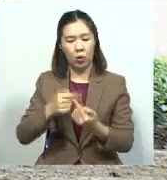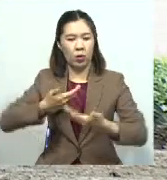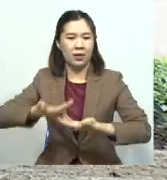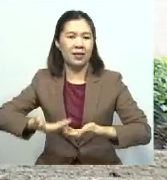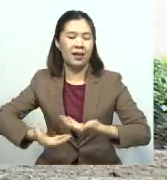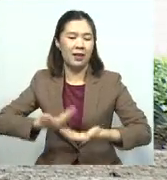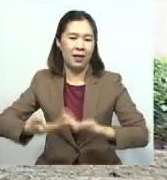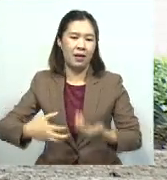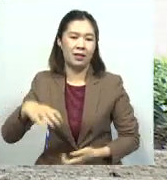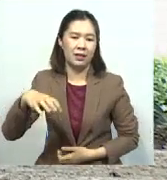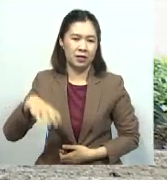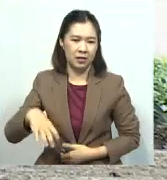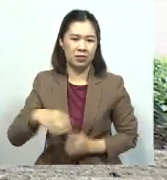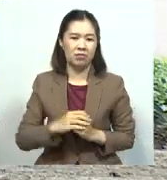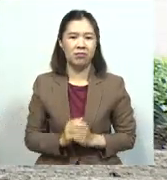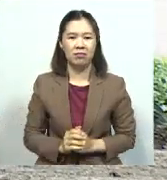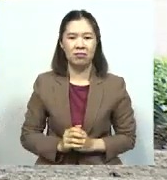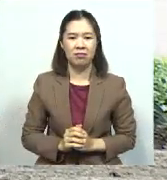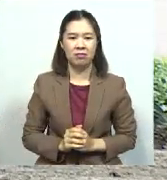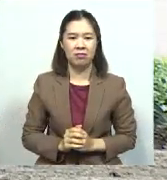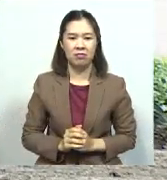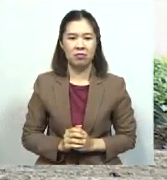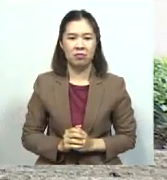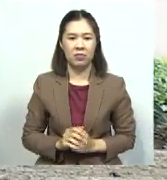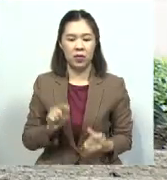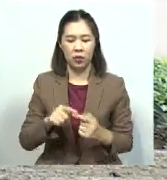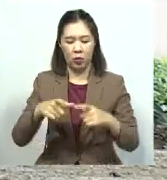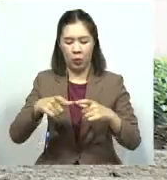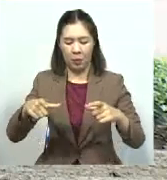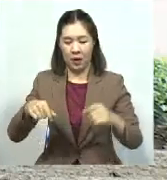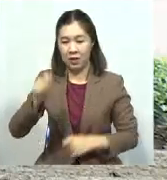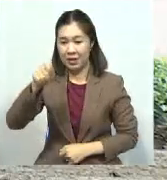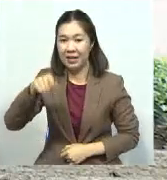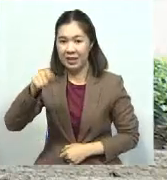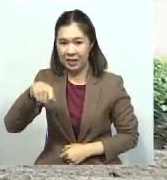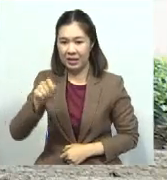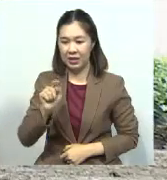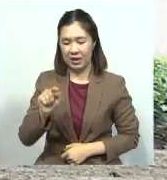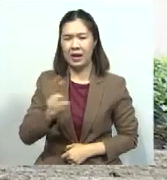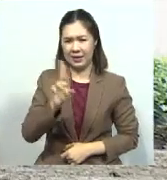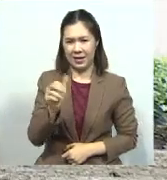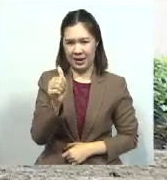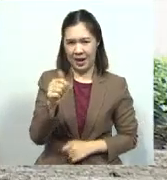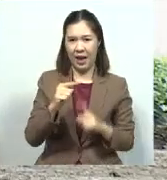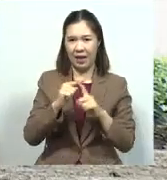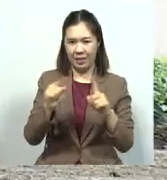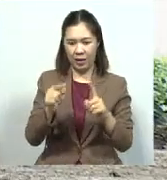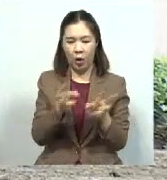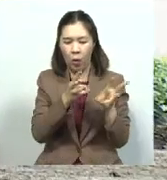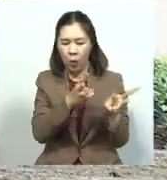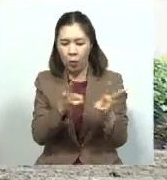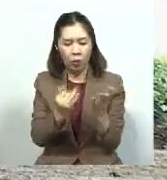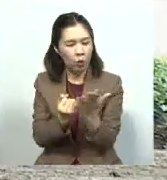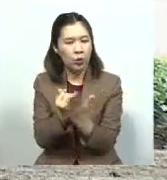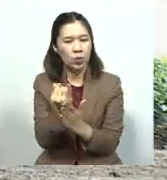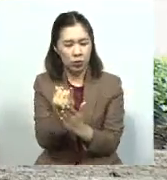รู้เท่าทันการตลาดอย ่ าตกเป็นเหยื่อของการตลาดอย่างนี้บัตรเครดิตเนี่ยใช้ได้จริงๆบัตรเครดิตใช้ได้แต่ต้องใช้ให้เป็น ต้องมี